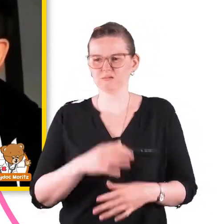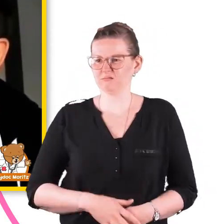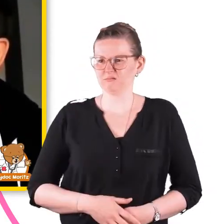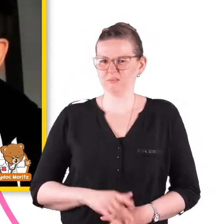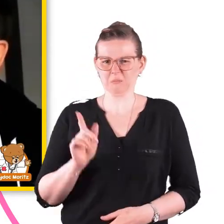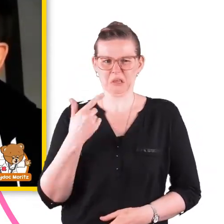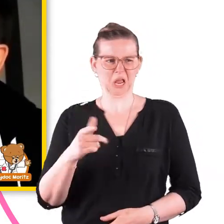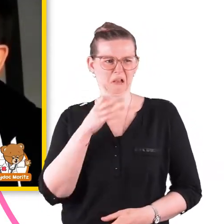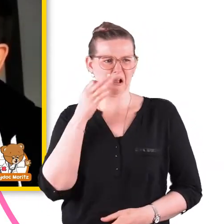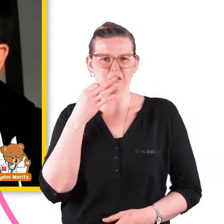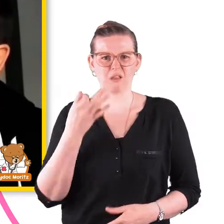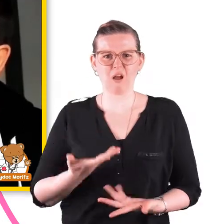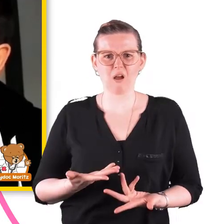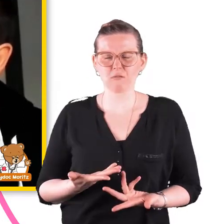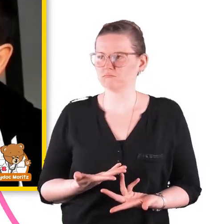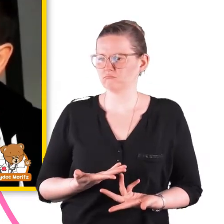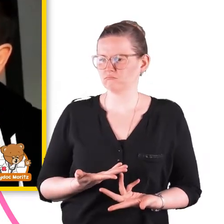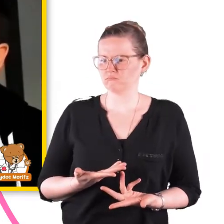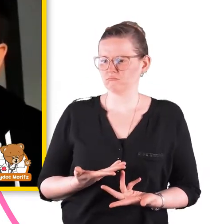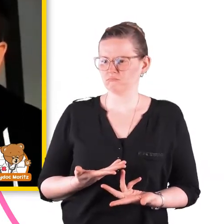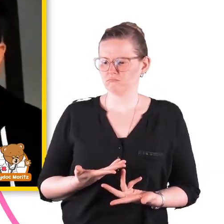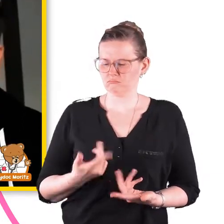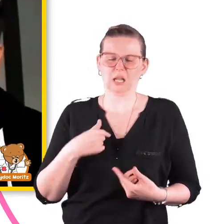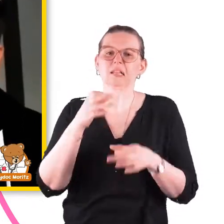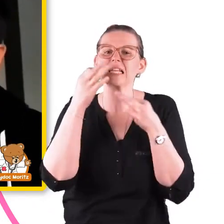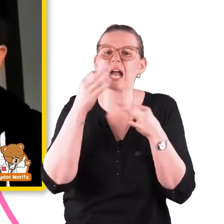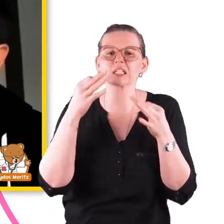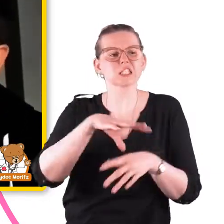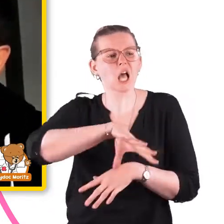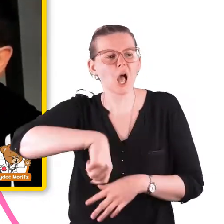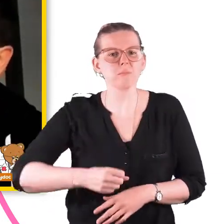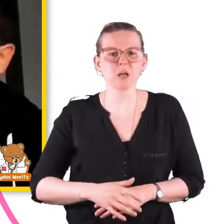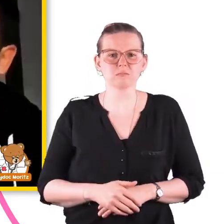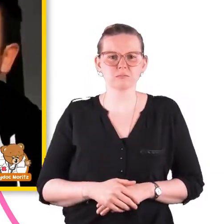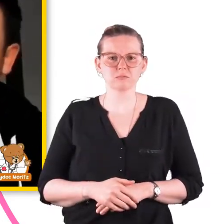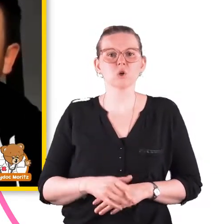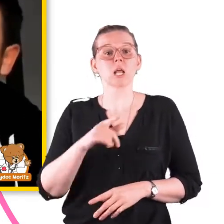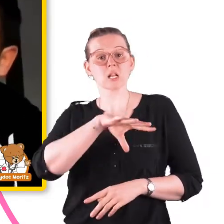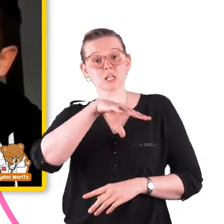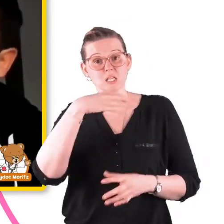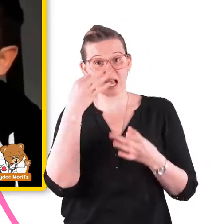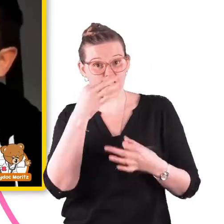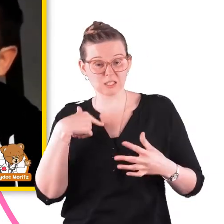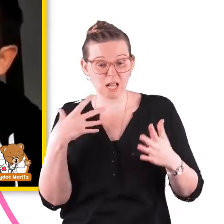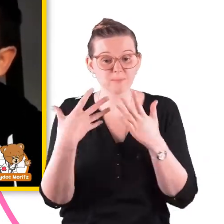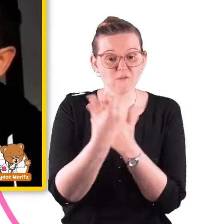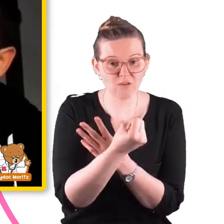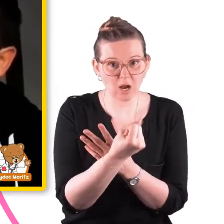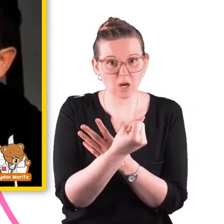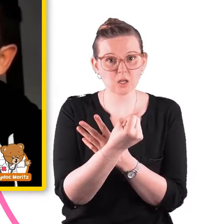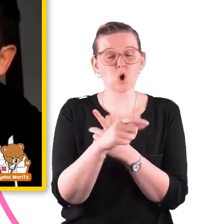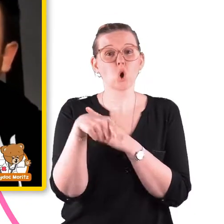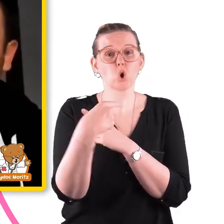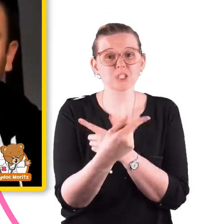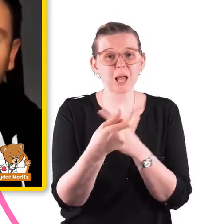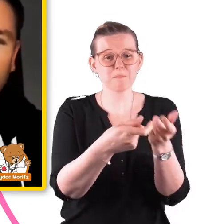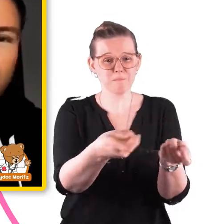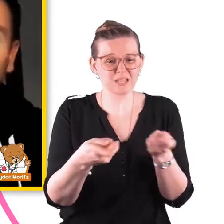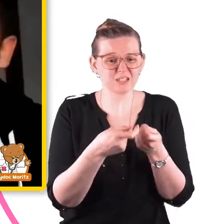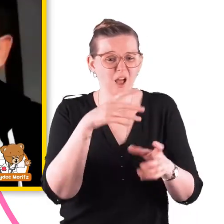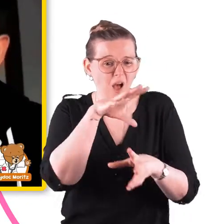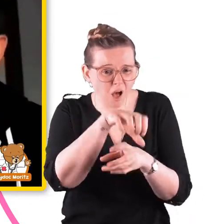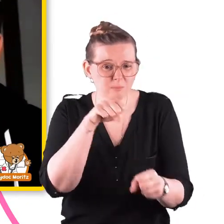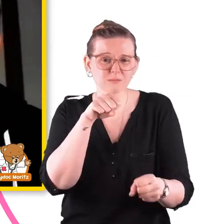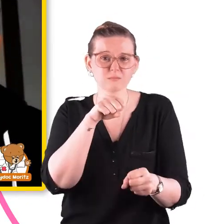haben doch gar keinen Kater. Ach so, also dann hat sie die Katze genommen und ich habe dann die Katze gefangen und die Katze hat dann die Pizza gegessen